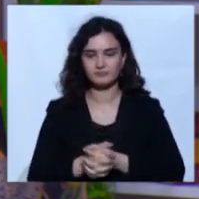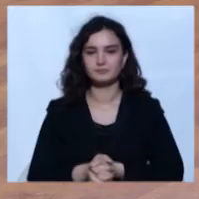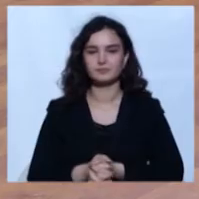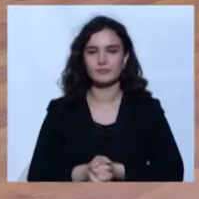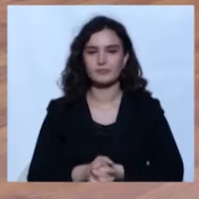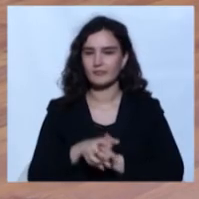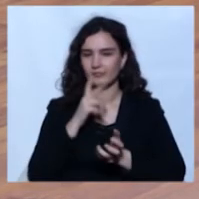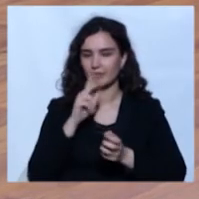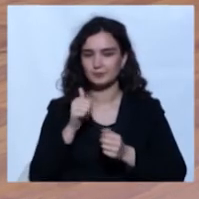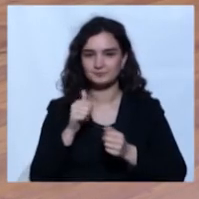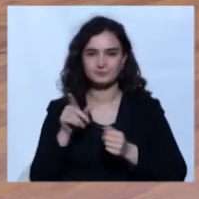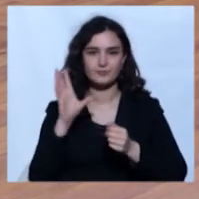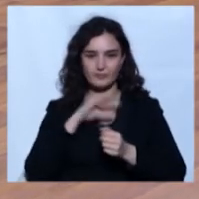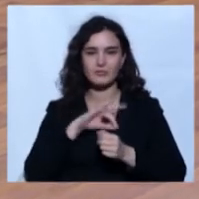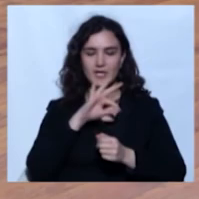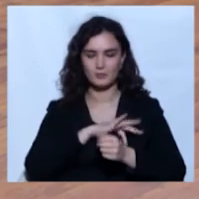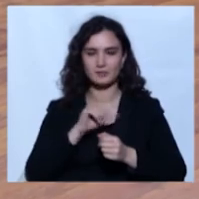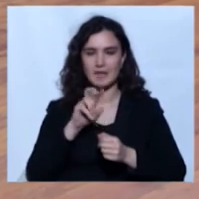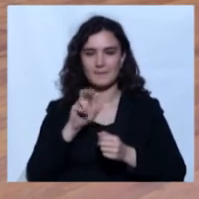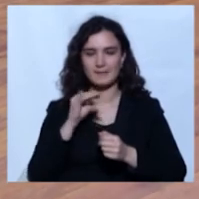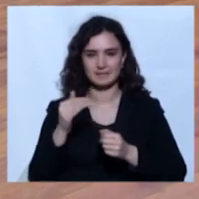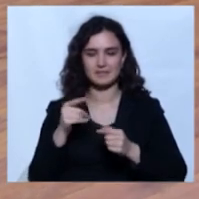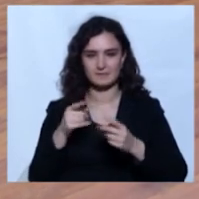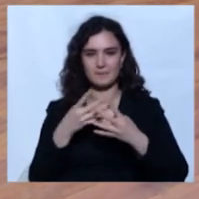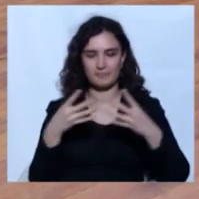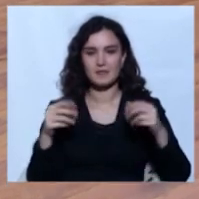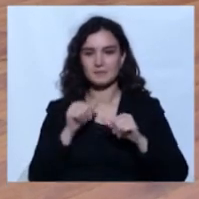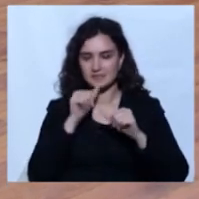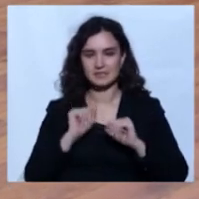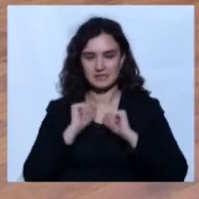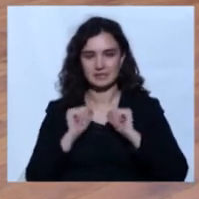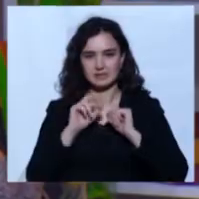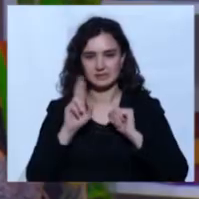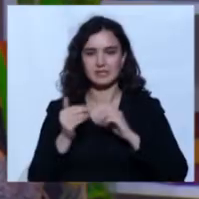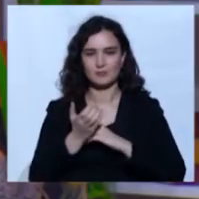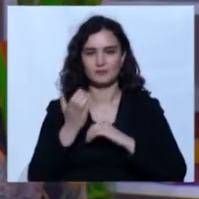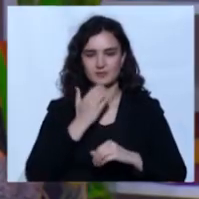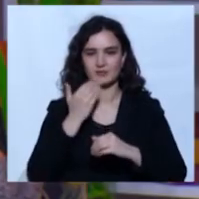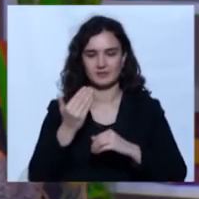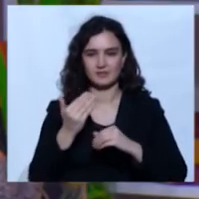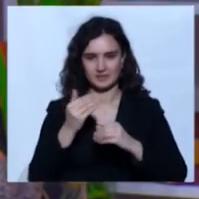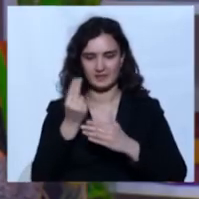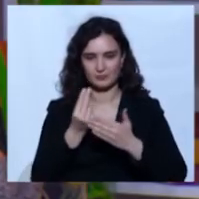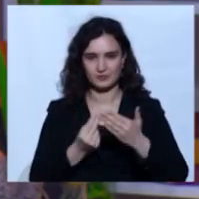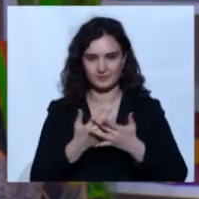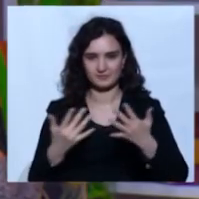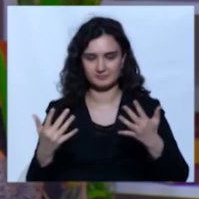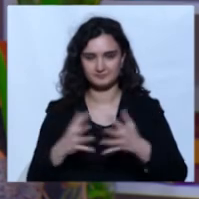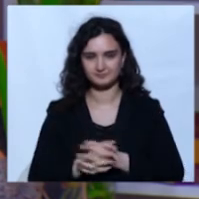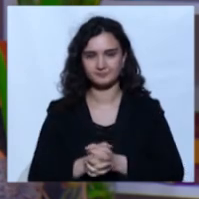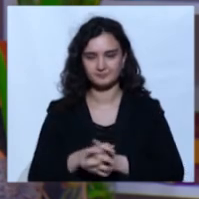გადმოსაცემად. ნახეთ, როგორ გამოგადგებათ ალბერტის ბადე. სცადეთ და გამოგვიგზავნეთ თქვენი